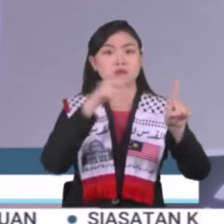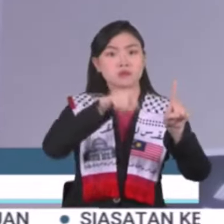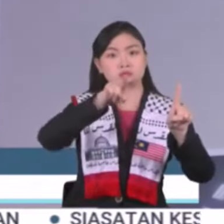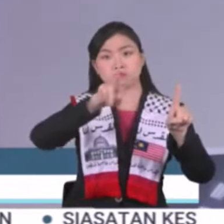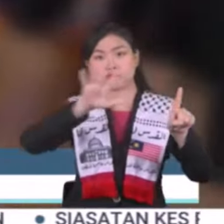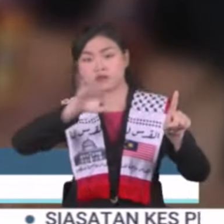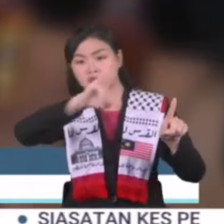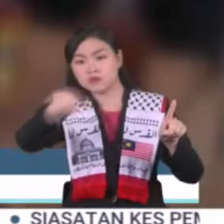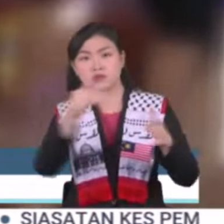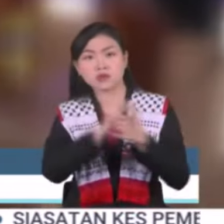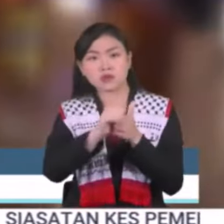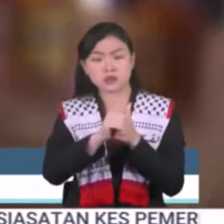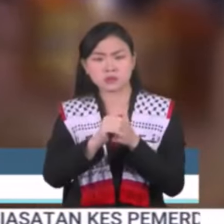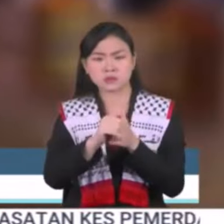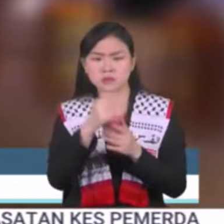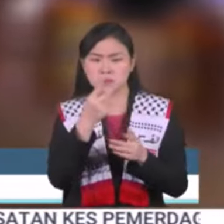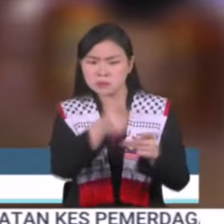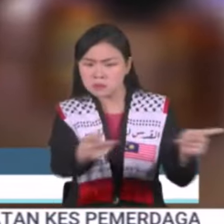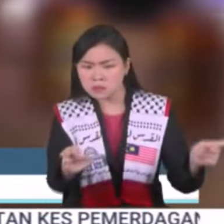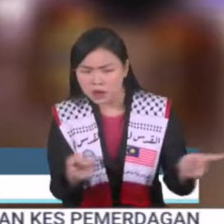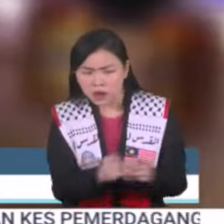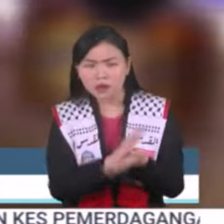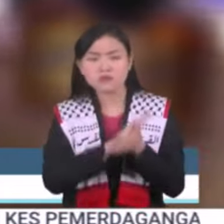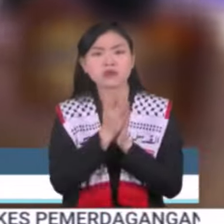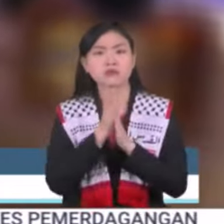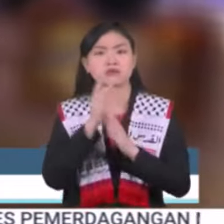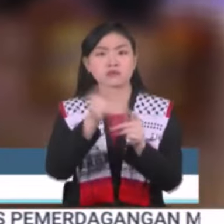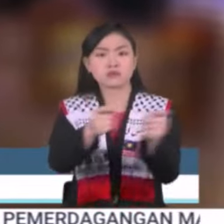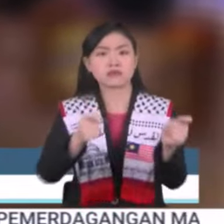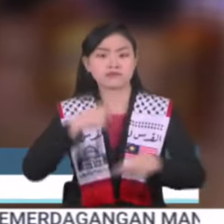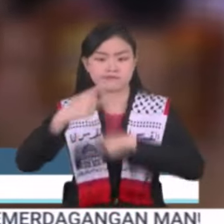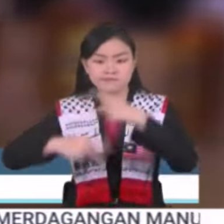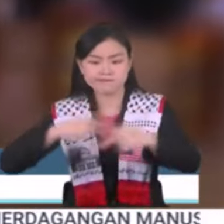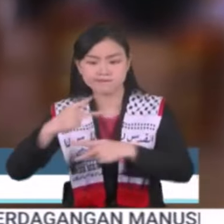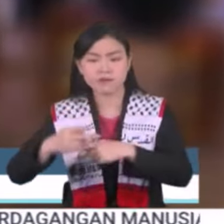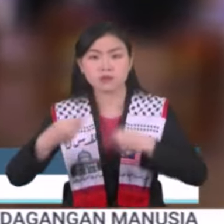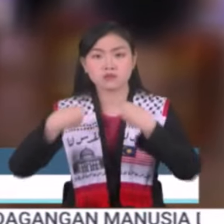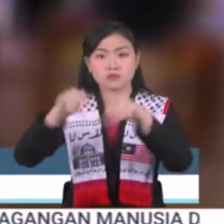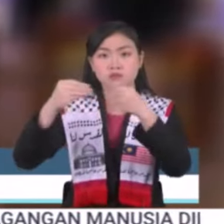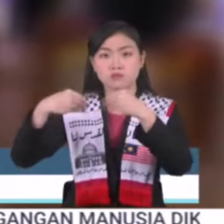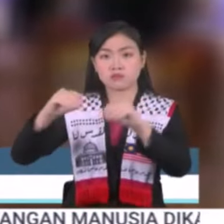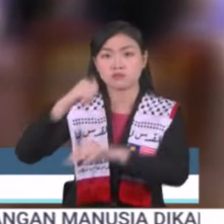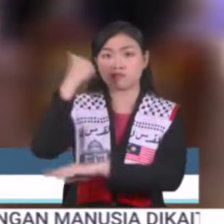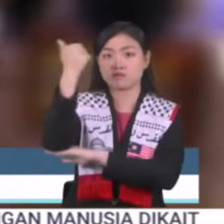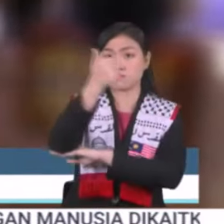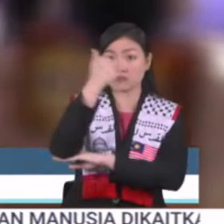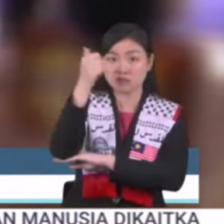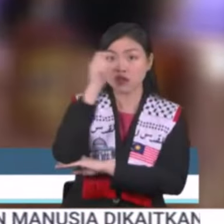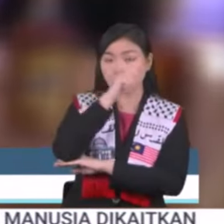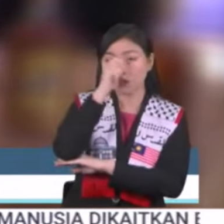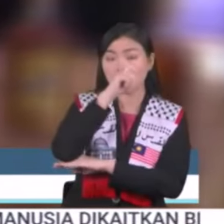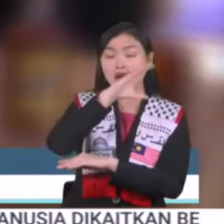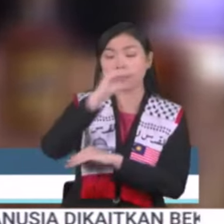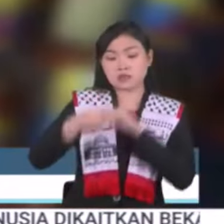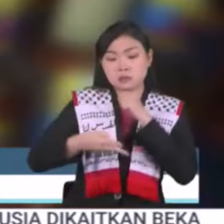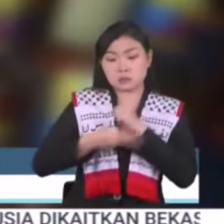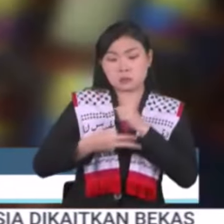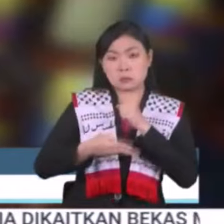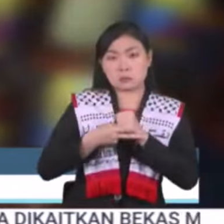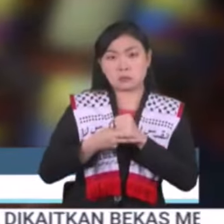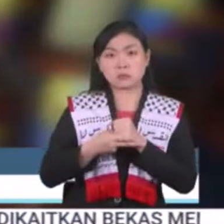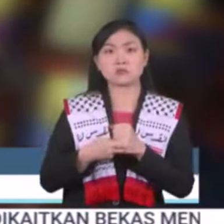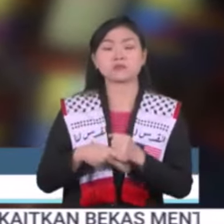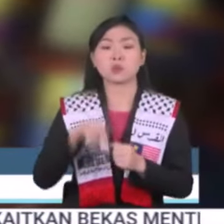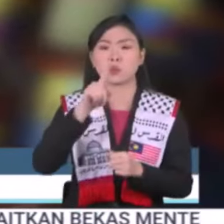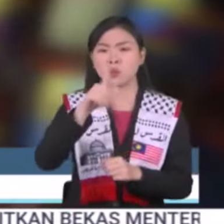RM1.25 juta. Premis dipercayai dijadikan tempat memproses dan mengedar arak tiruan selain menjadi stor penyimpanan.